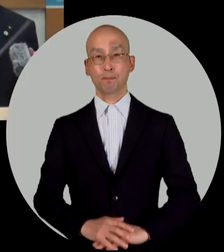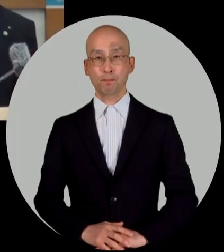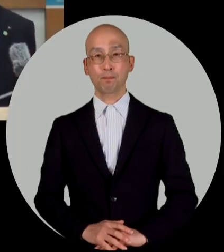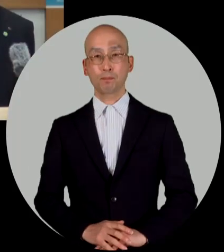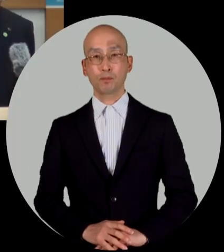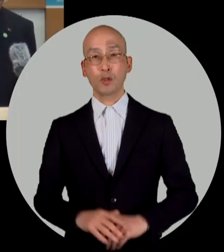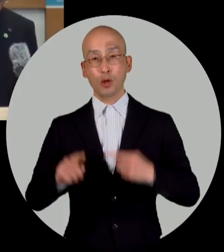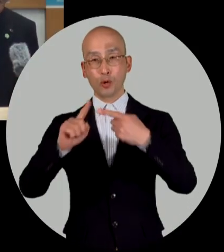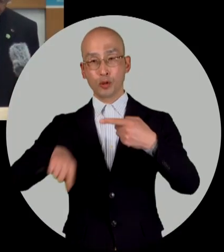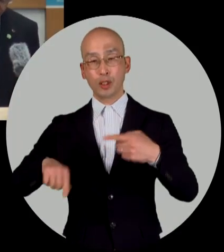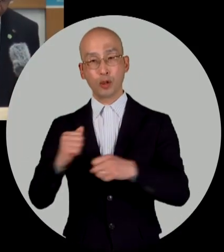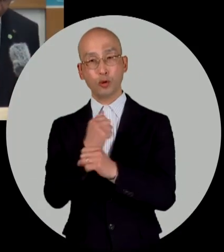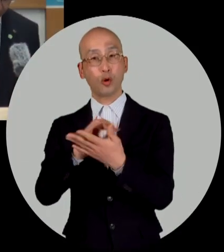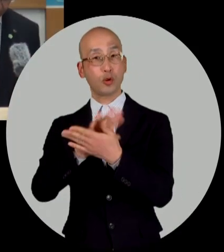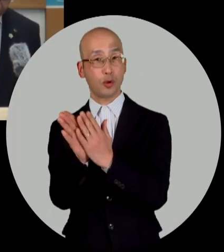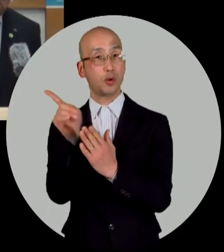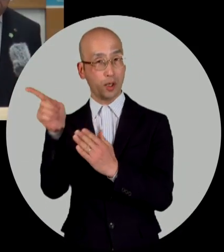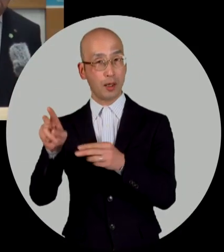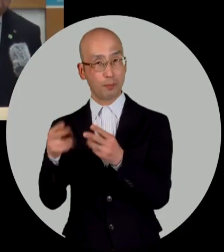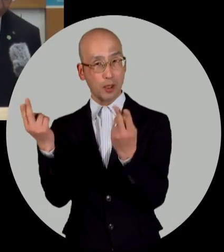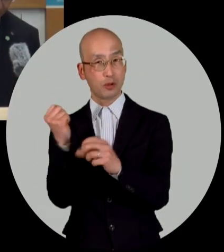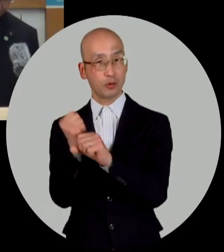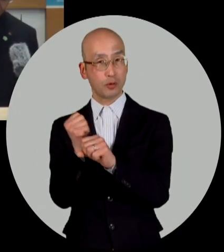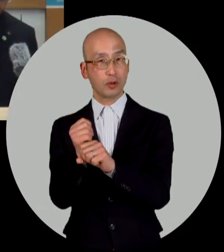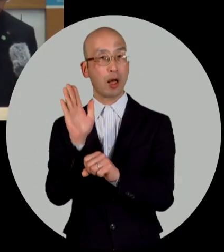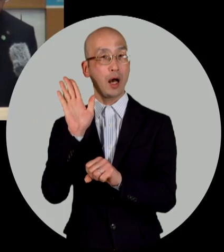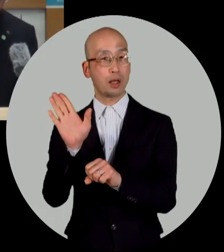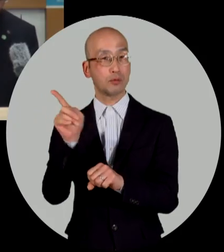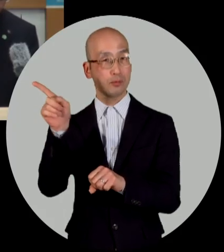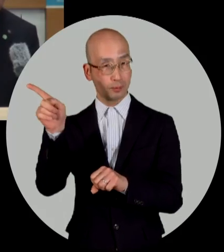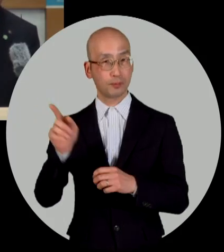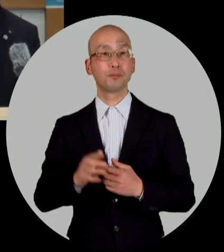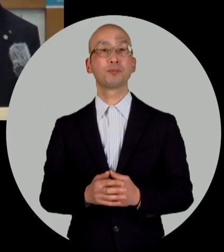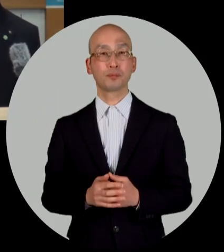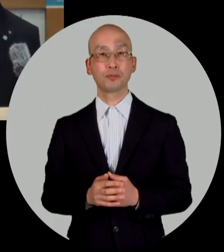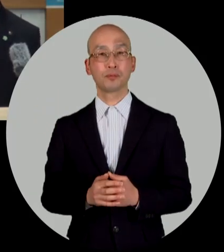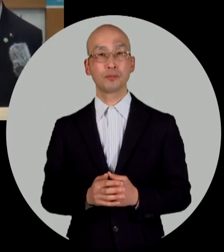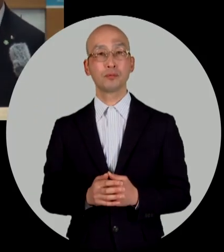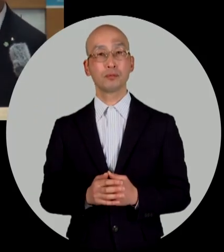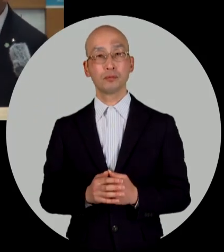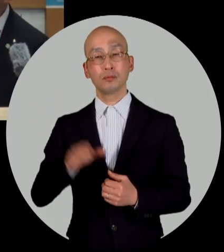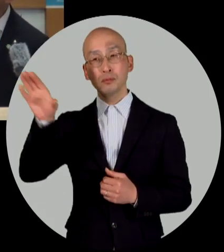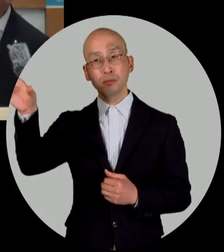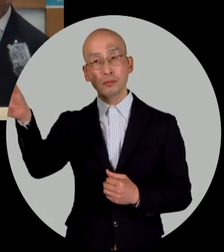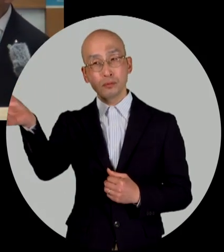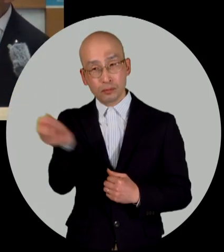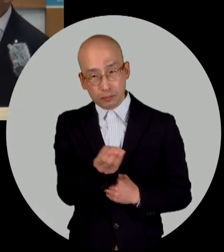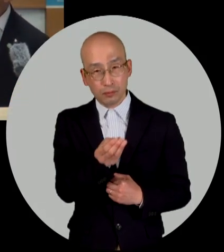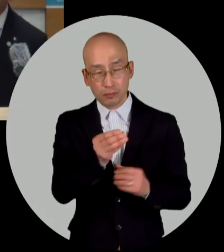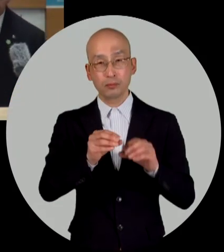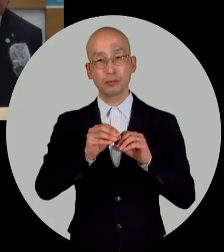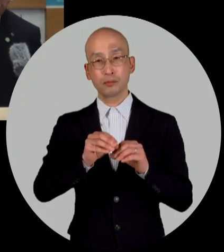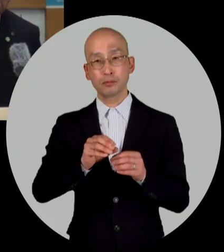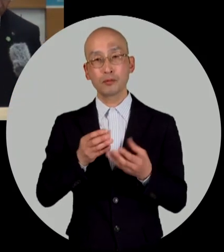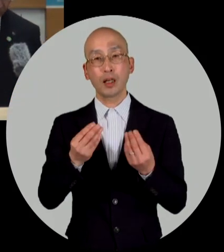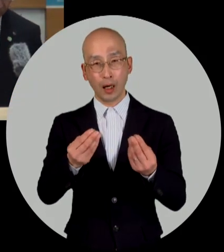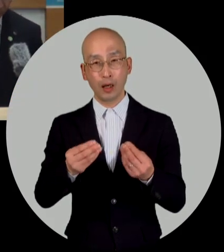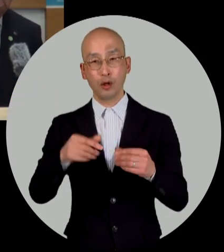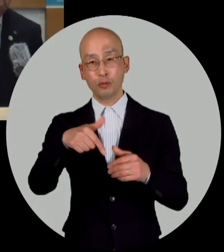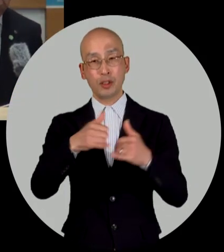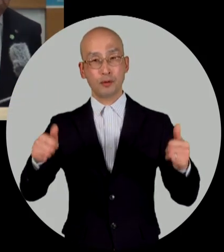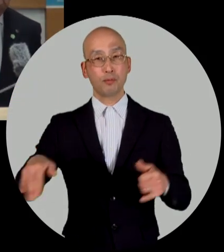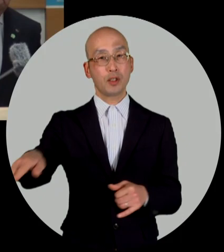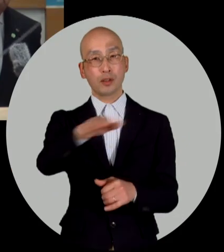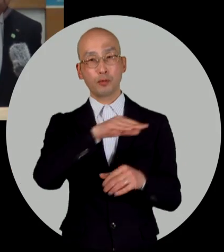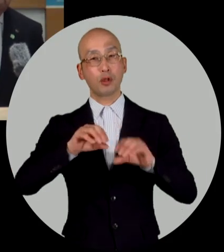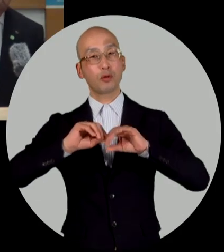生労働省の方からリーフレットも作成されておりますので、こうしたものも活用しながら府民の皆様にも